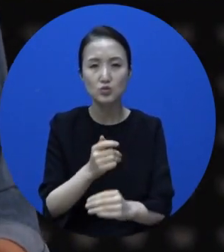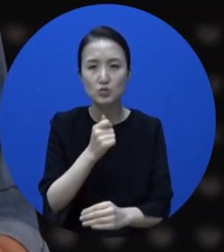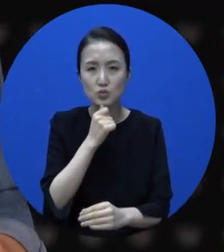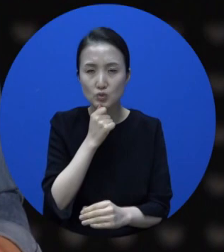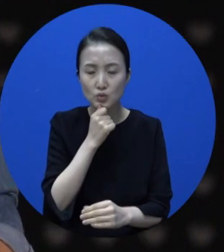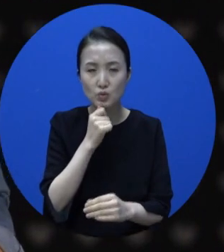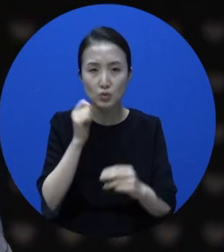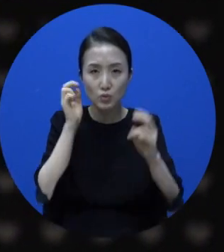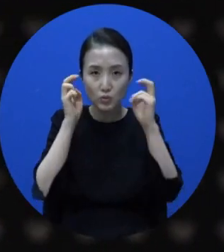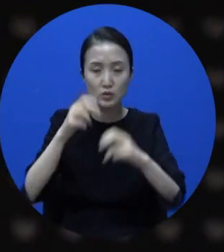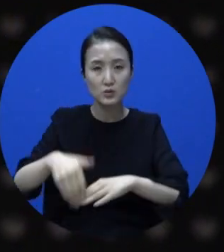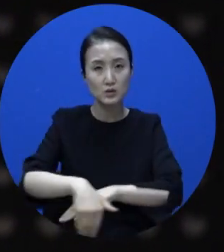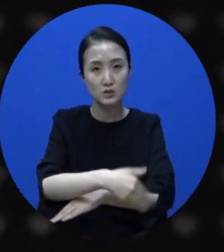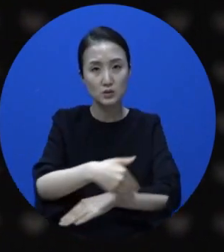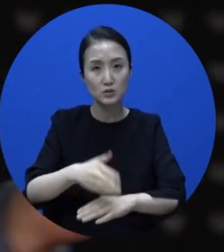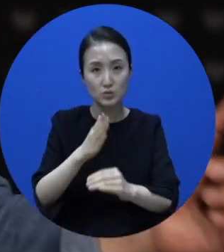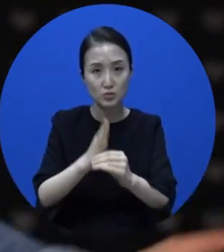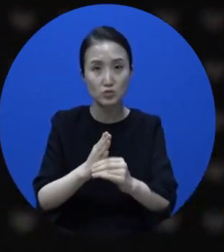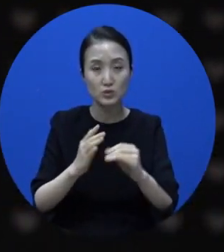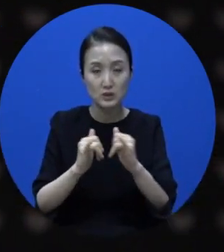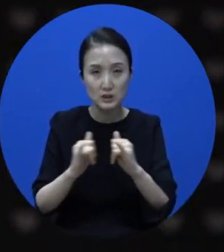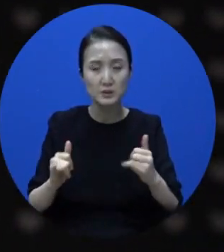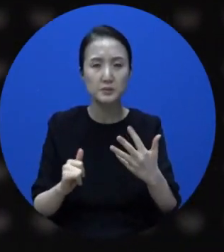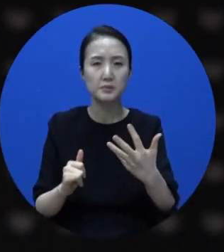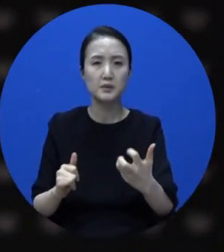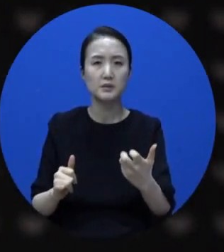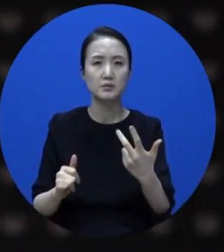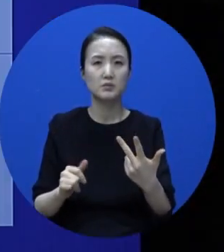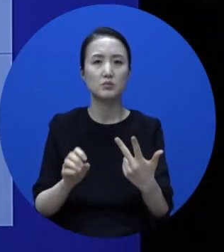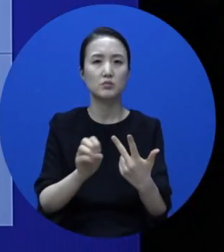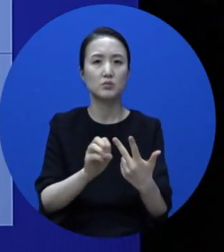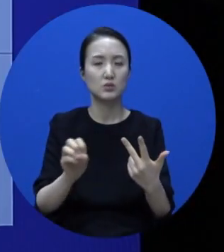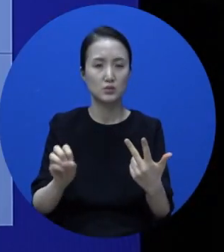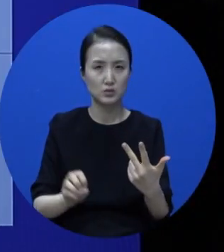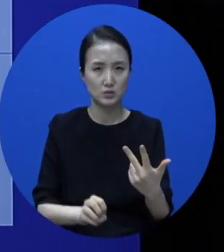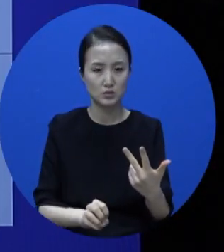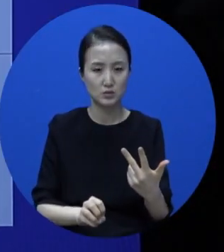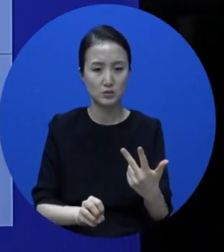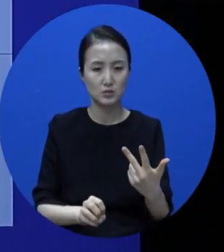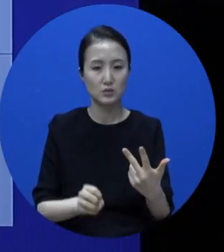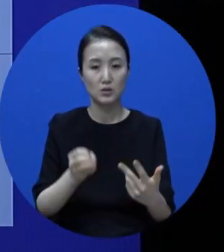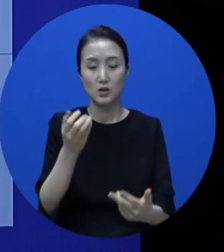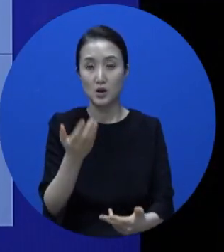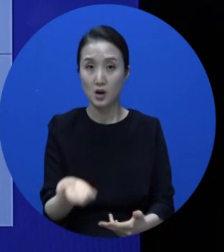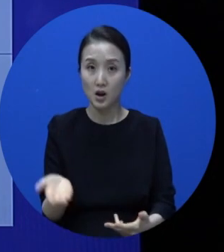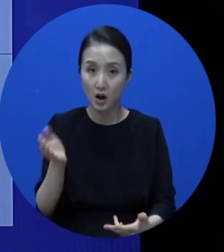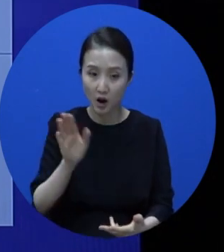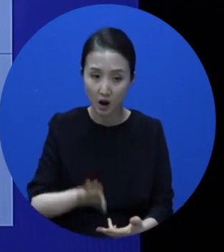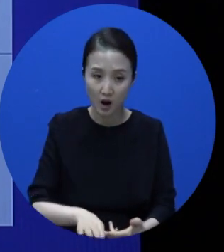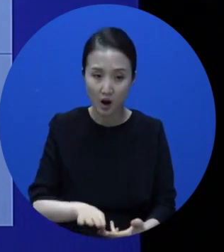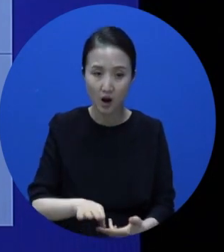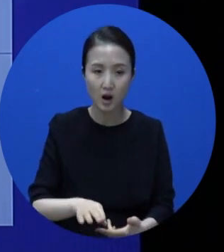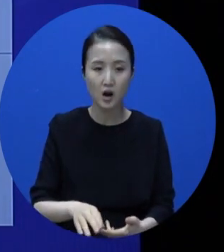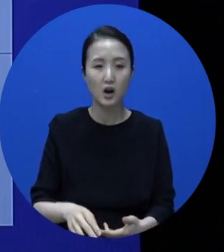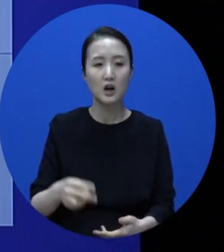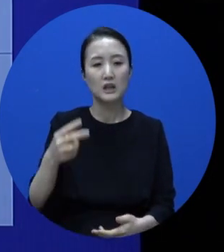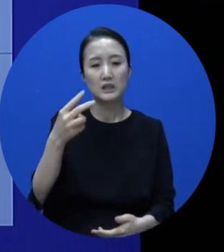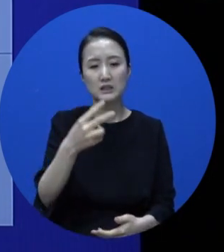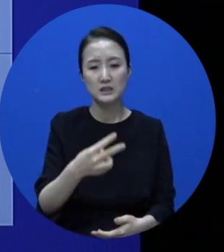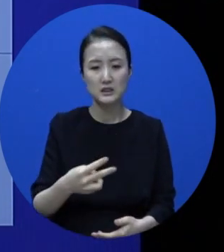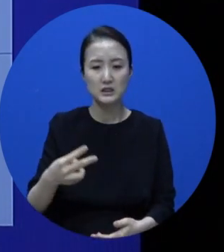가 넘어 그런데 2020년 1월부터는 50명 이상